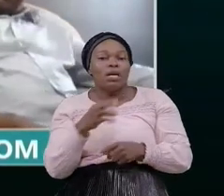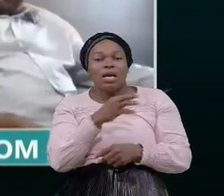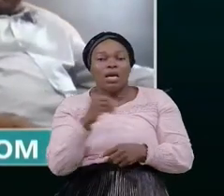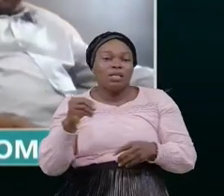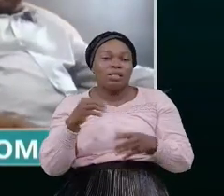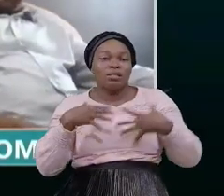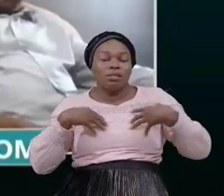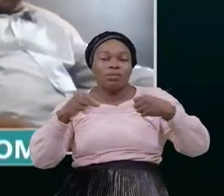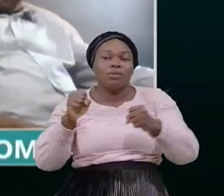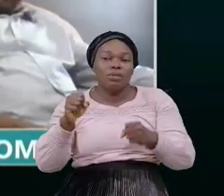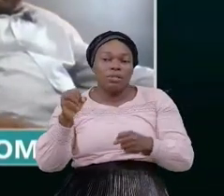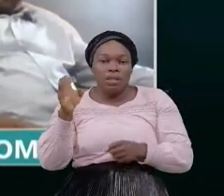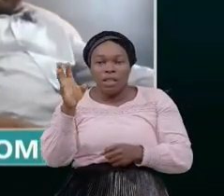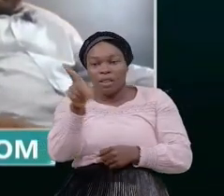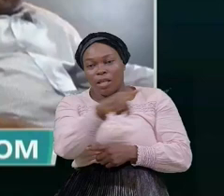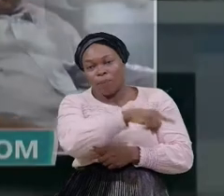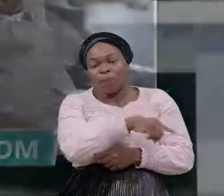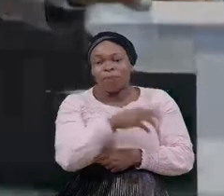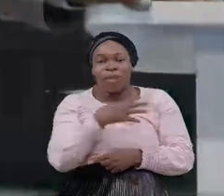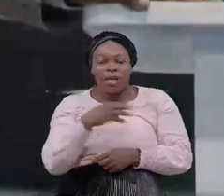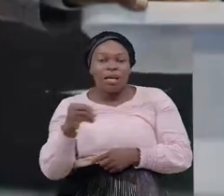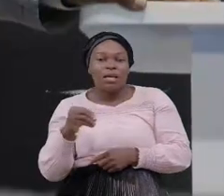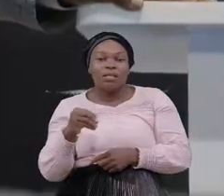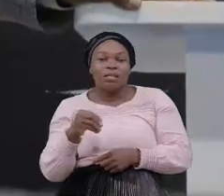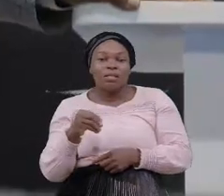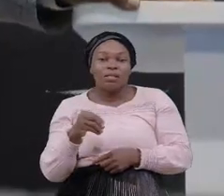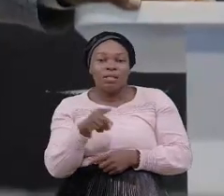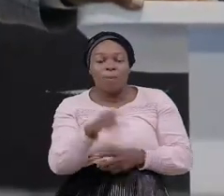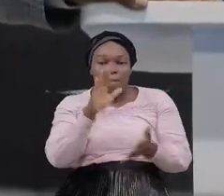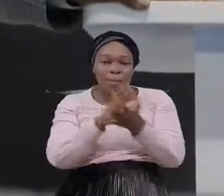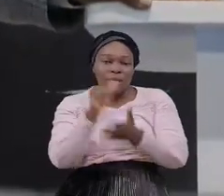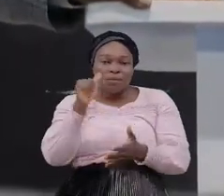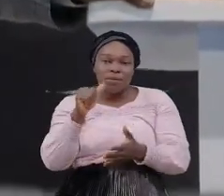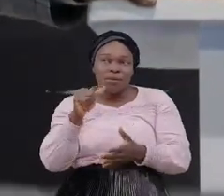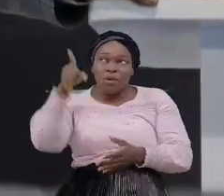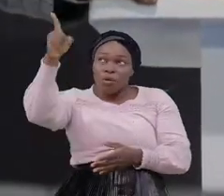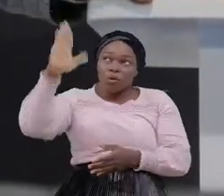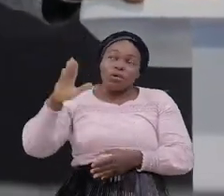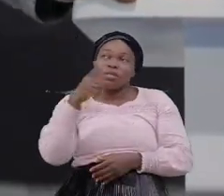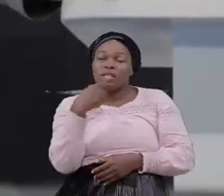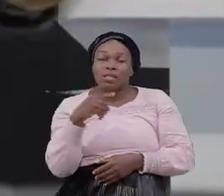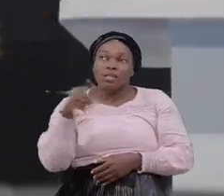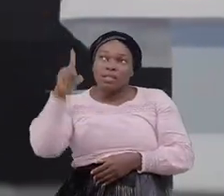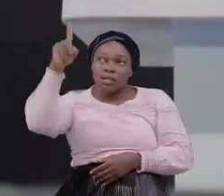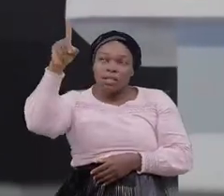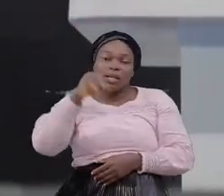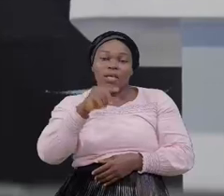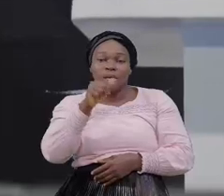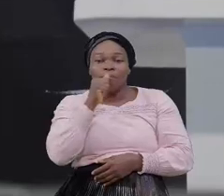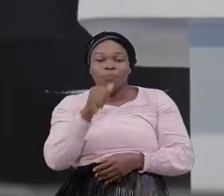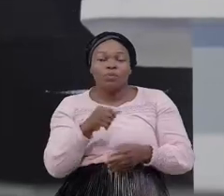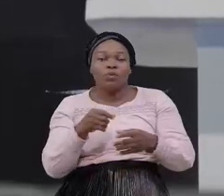guérit. Et vous croyez que Dieu a dit que je suis Dieu, je ne change pas.